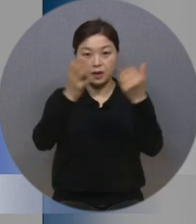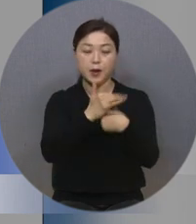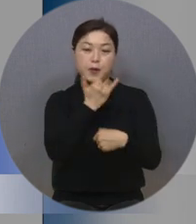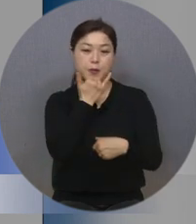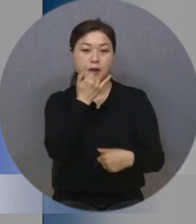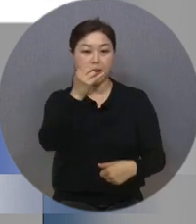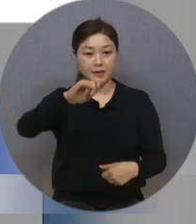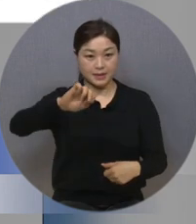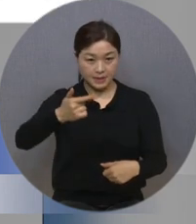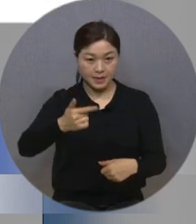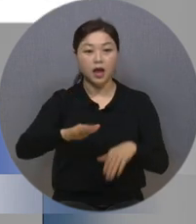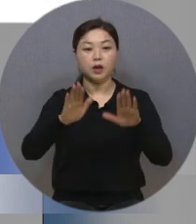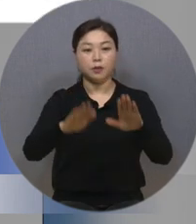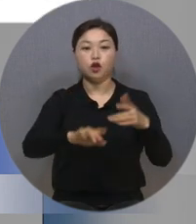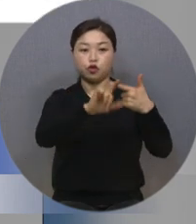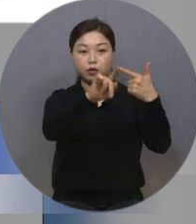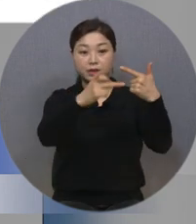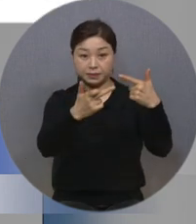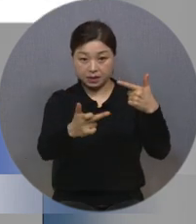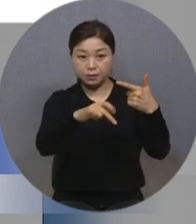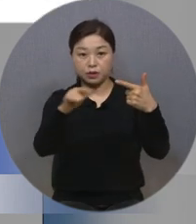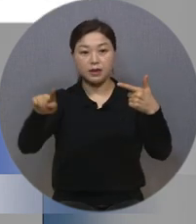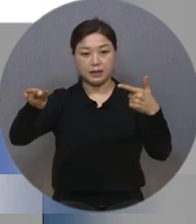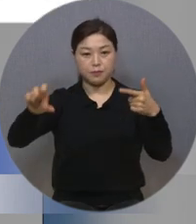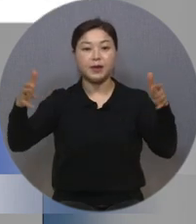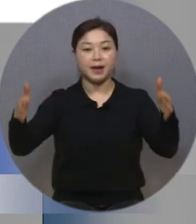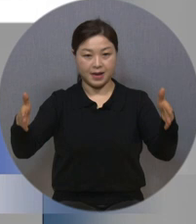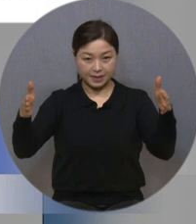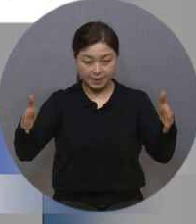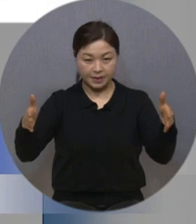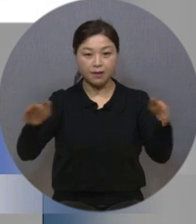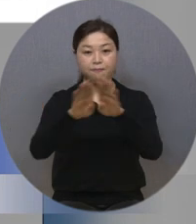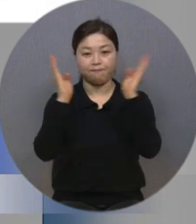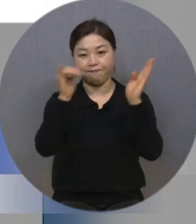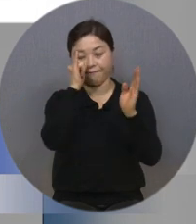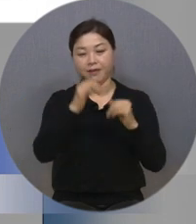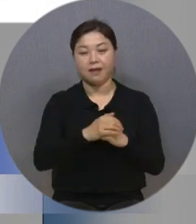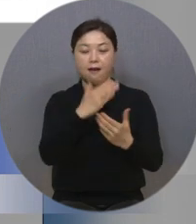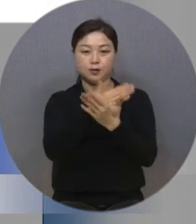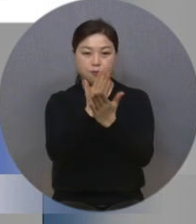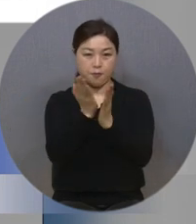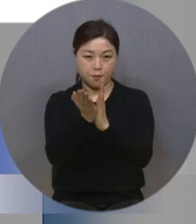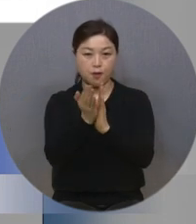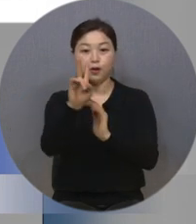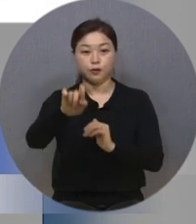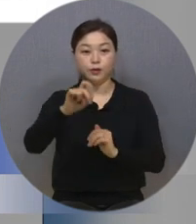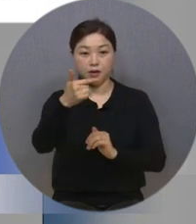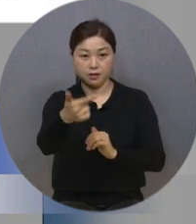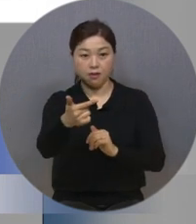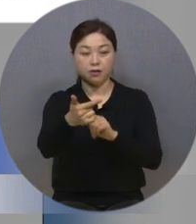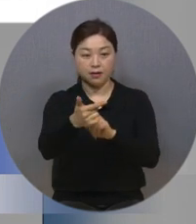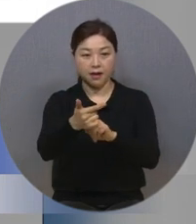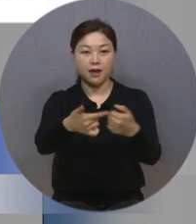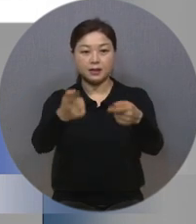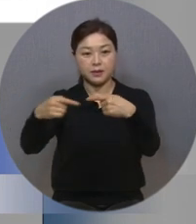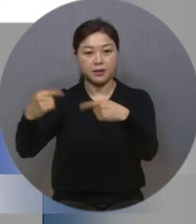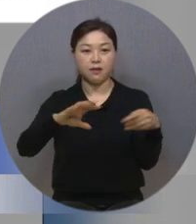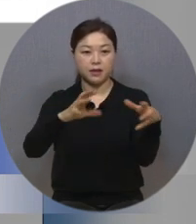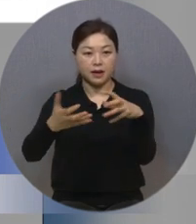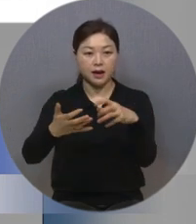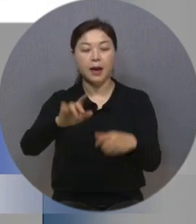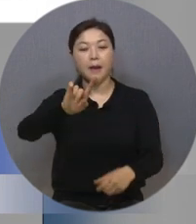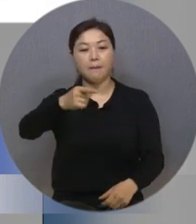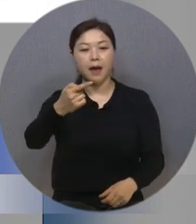베를린에서 오는 6월 17일부터 25일까지 열리는 가운데 26개의 종목에 109개국